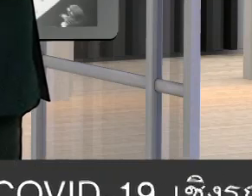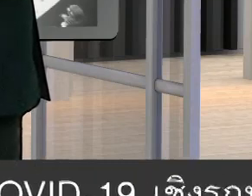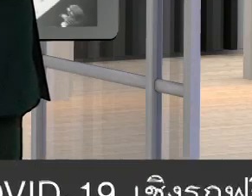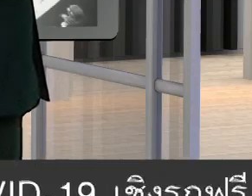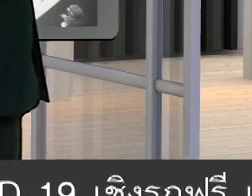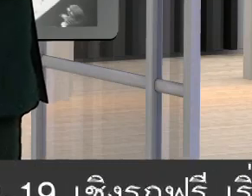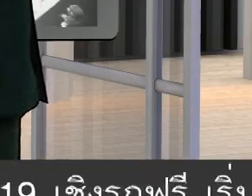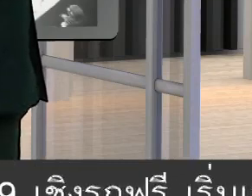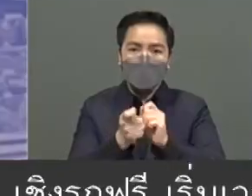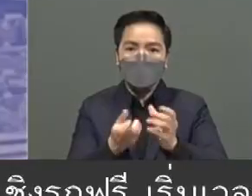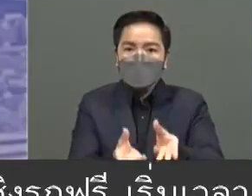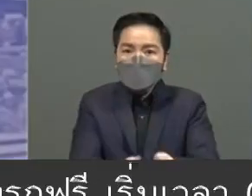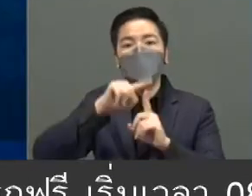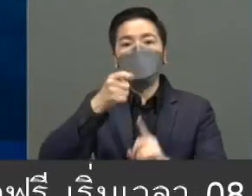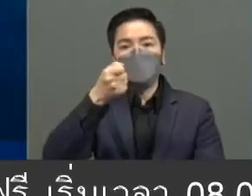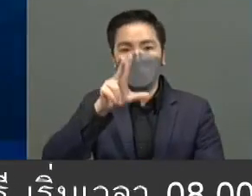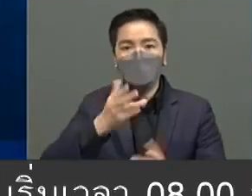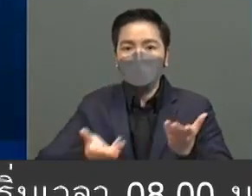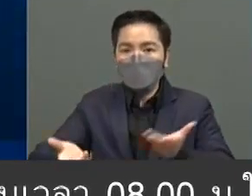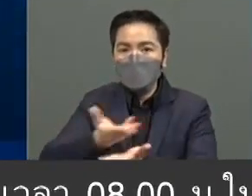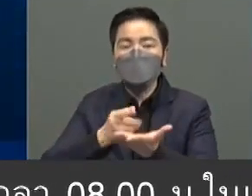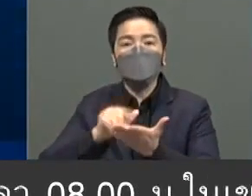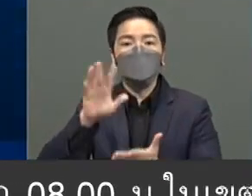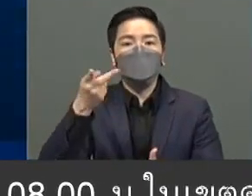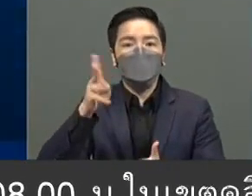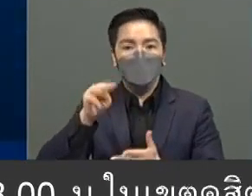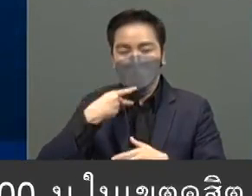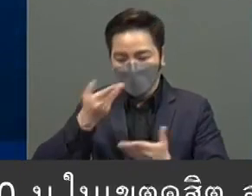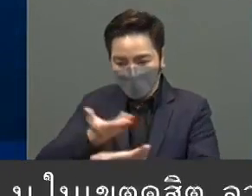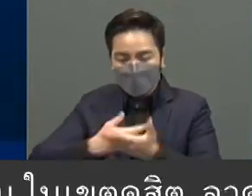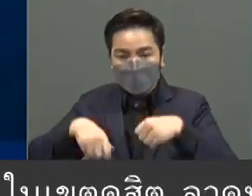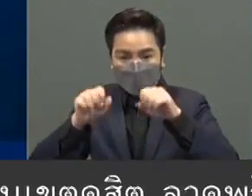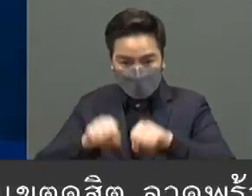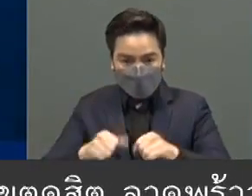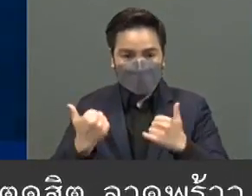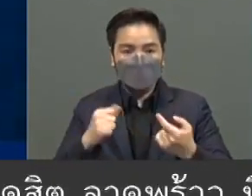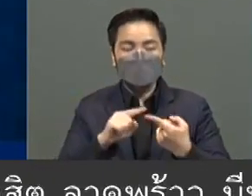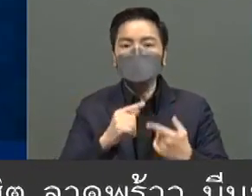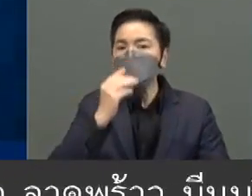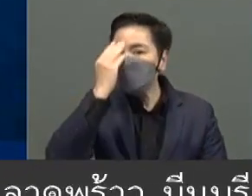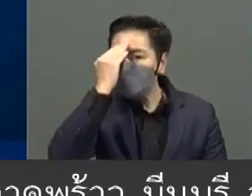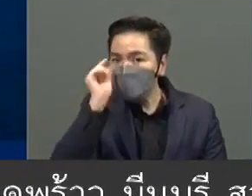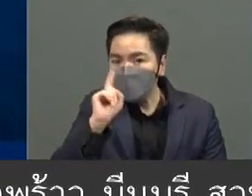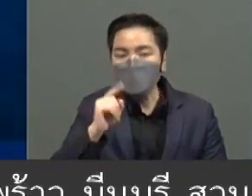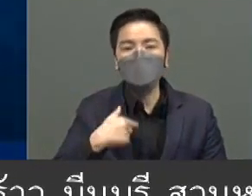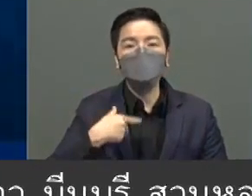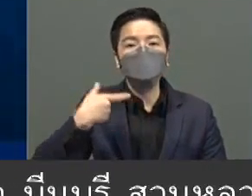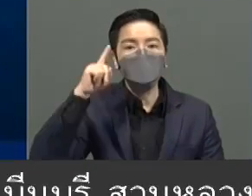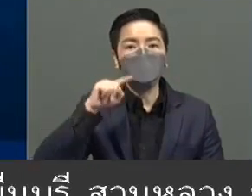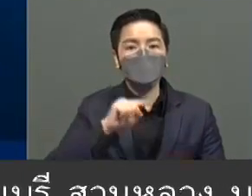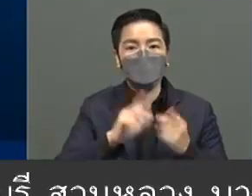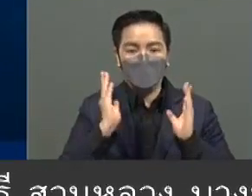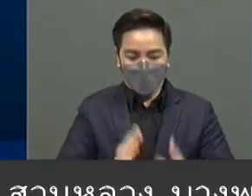นที่ยังไม่ได้ตรวจ ครับ คนที่ป่วยแล้วยังไม่ได้เตียงคนรอบข้างที่กลายเป็นกลุ่มเสี่ยง